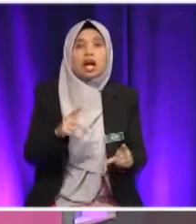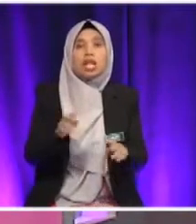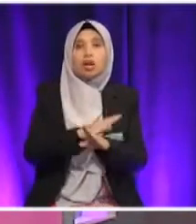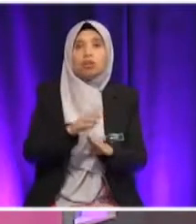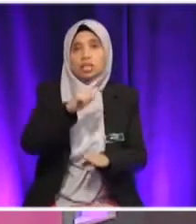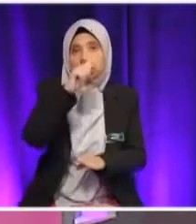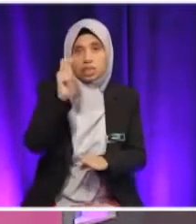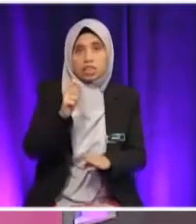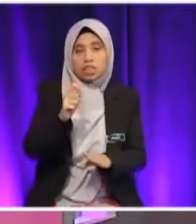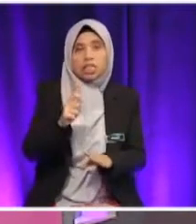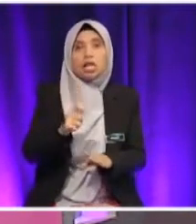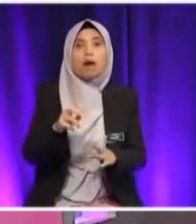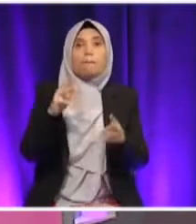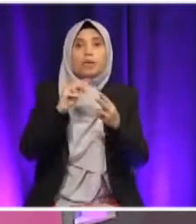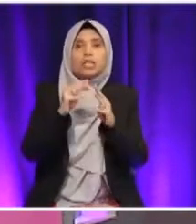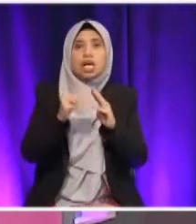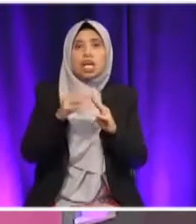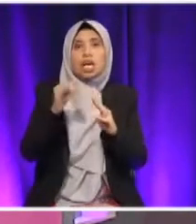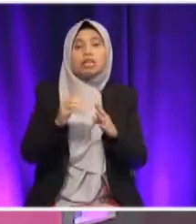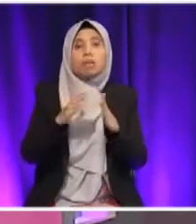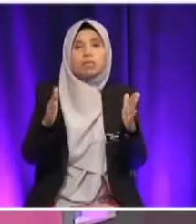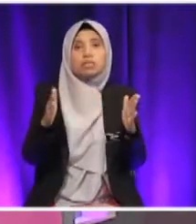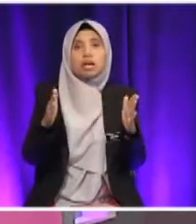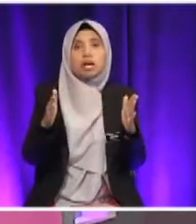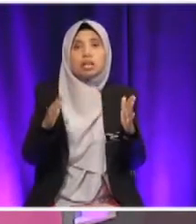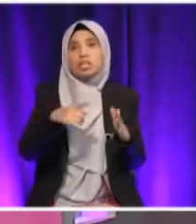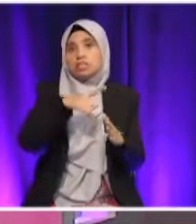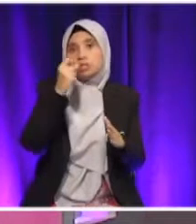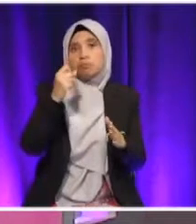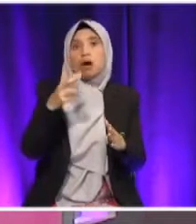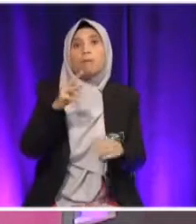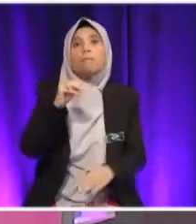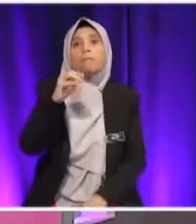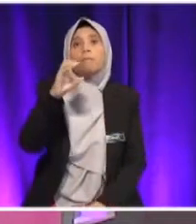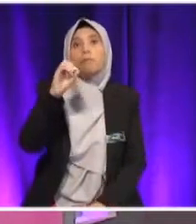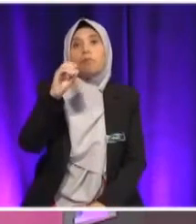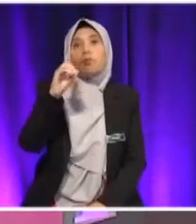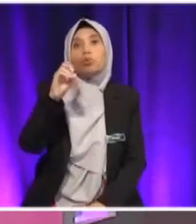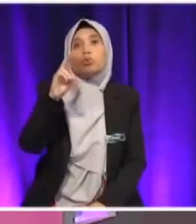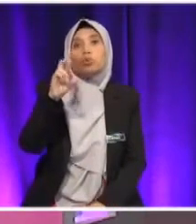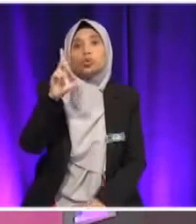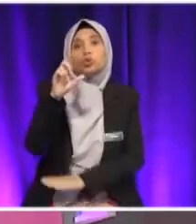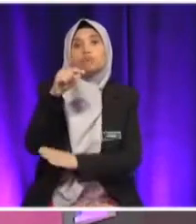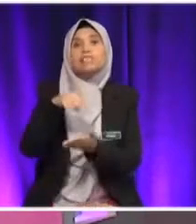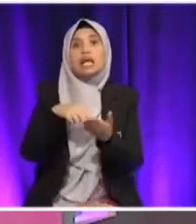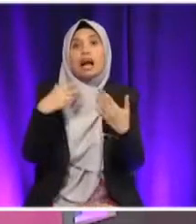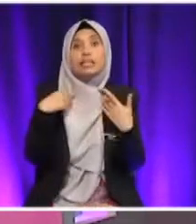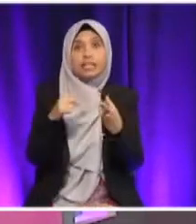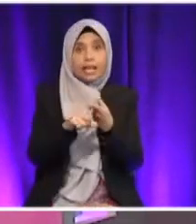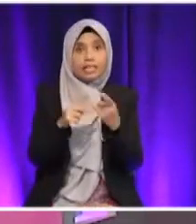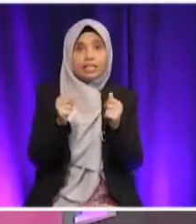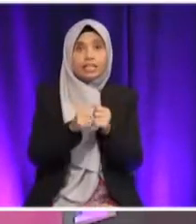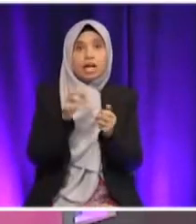tanya ada satu masalah yang sangat besar sebab modul Ini dia ada perkaitan dia dengan saat dia pelajarannya seterusnya